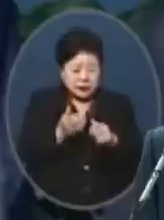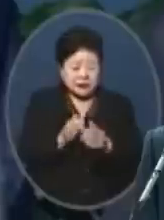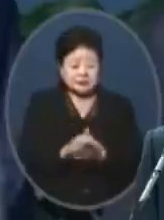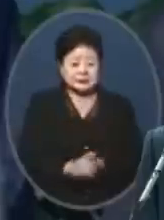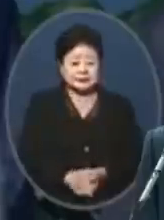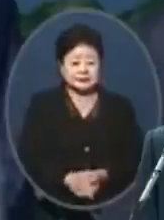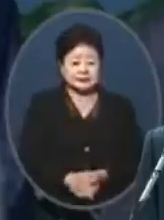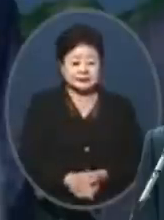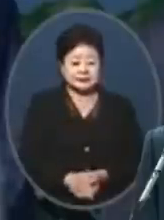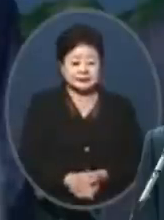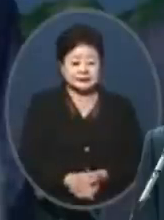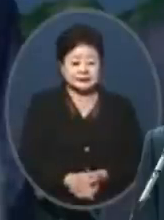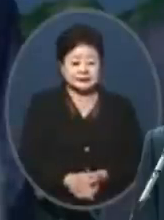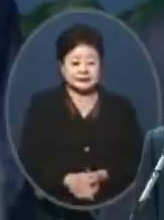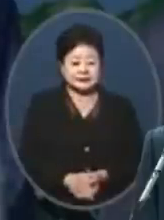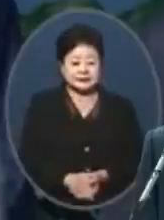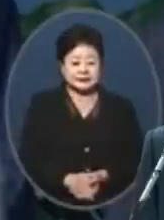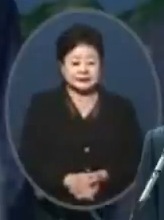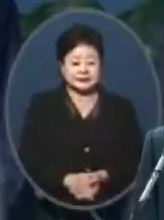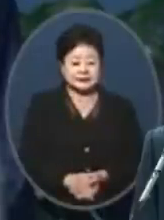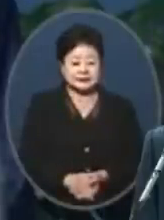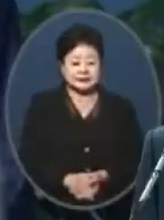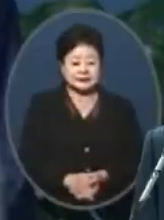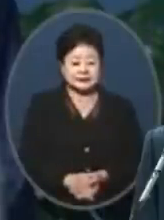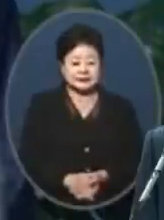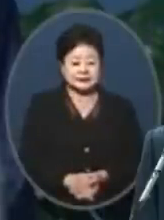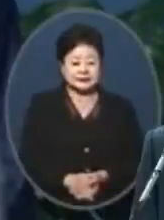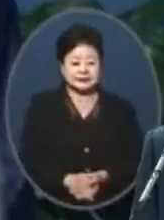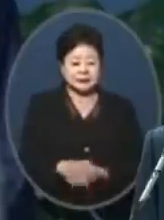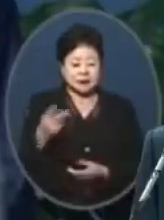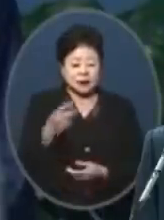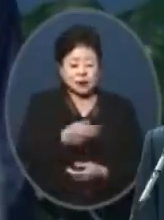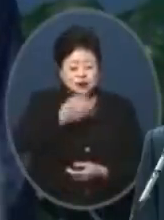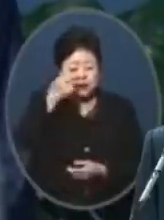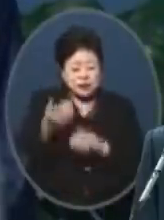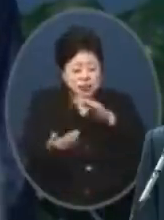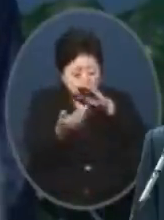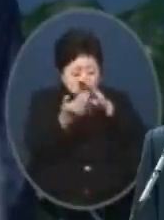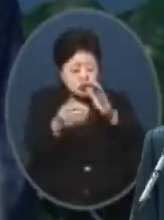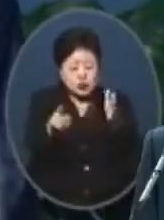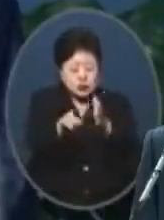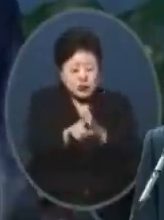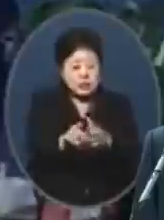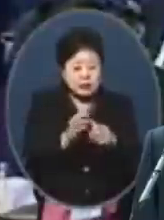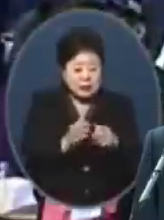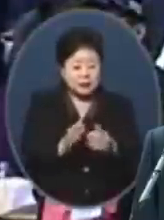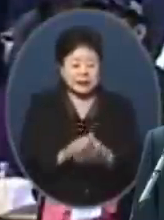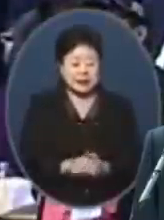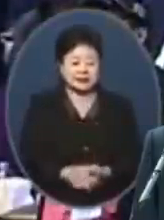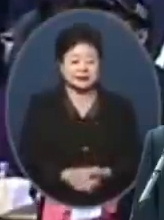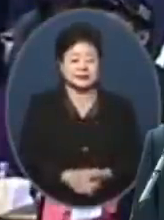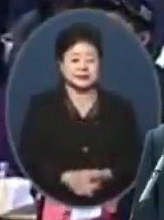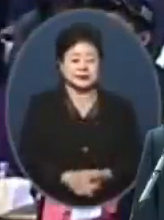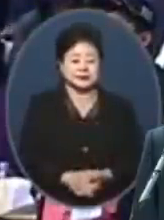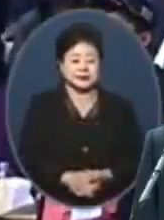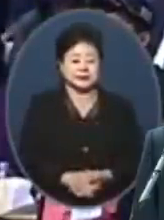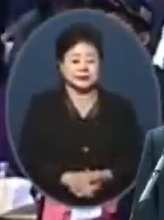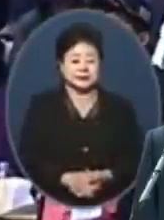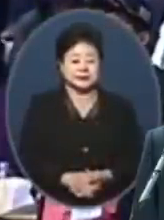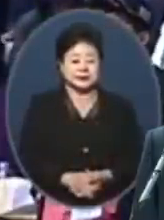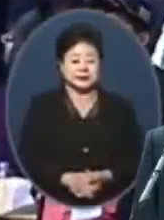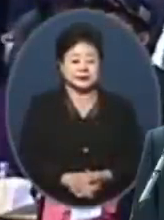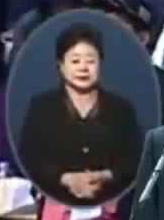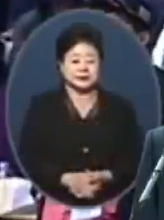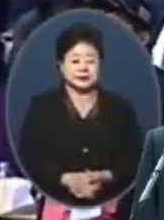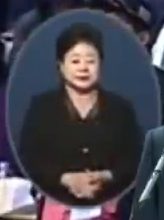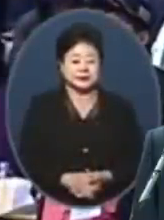have a dream of the cross of Jesus Christ. 그리고 그 꿈이 이루어질 것을 믿으십시오. And all the things that he did for